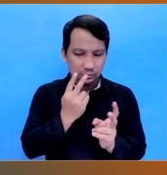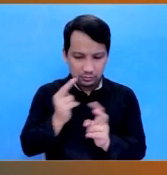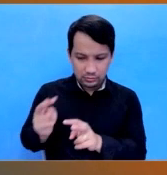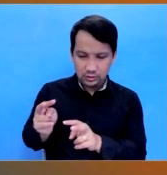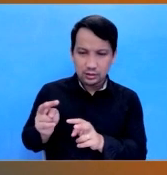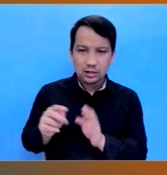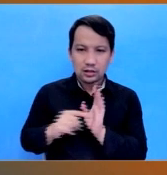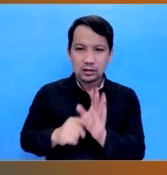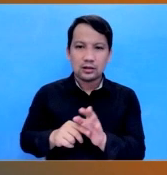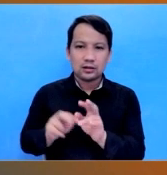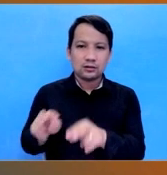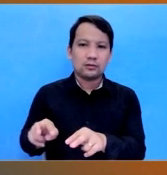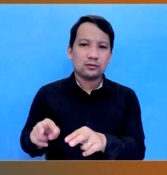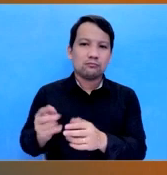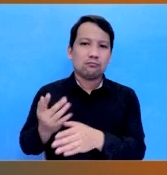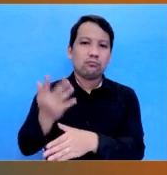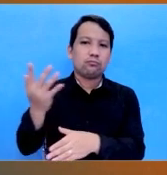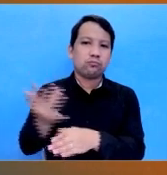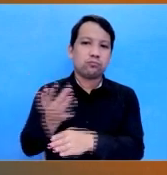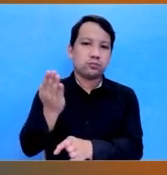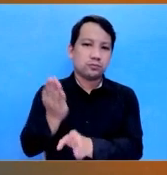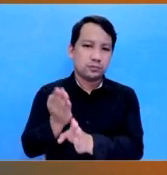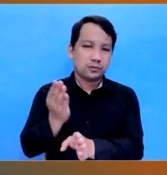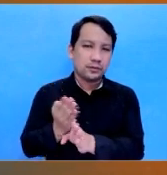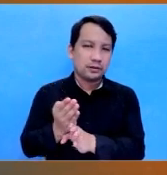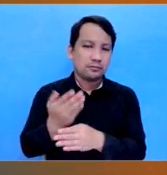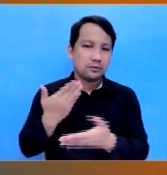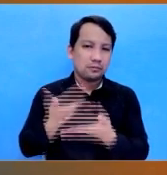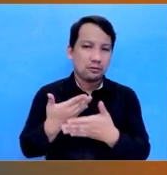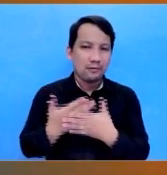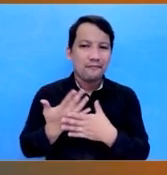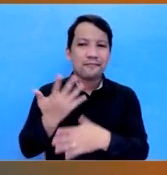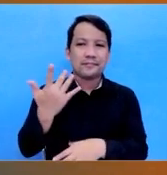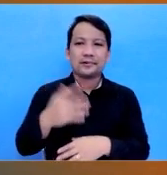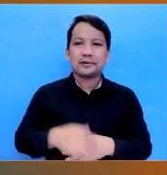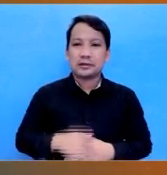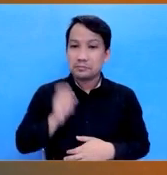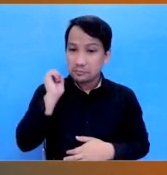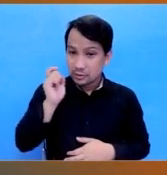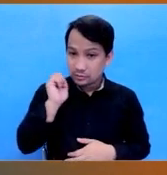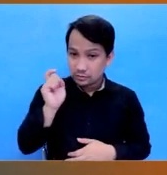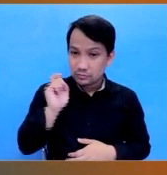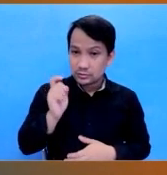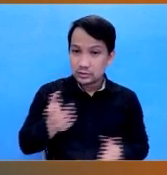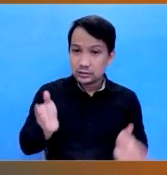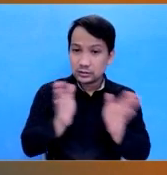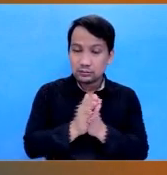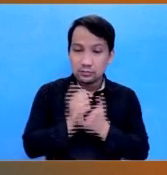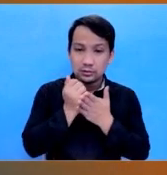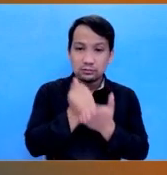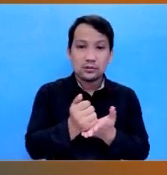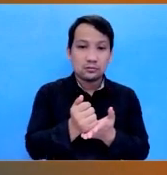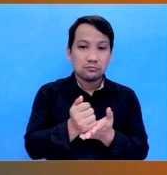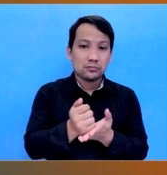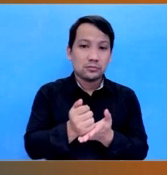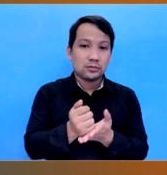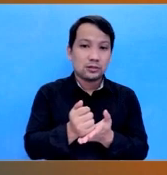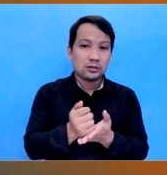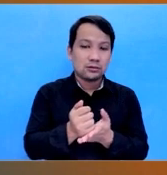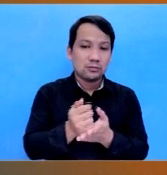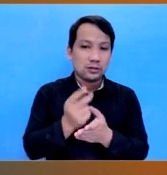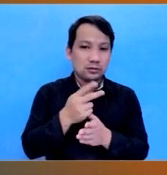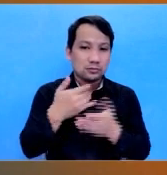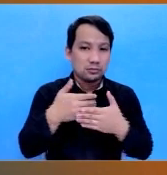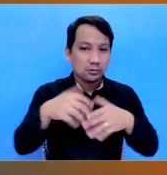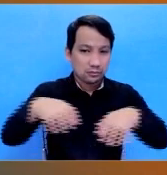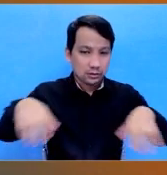likod, isunog na yung kortina. Agad-agad yung mga itinabi niya yung bus din sa may malapit